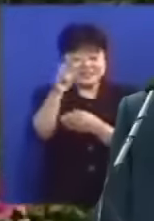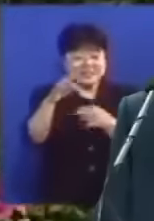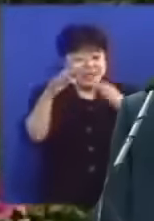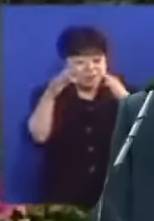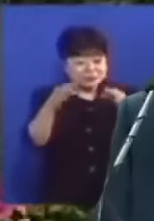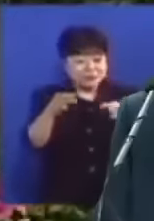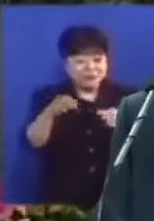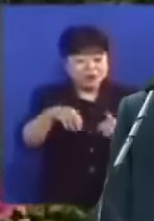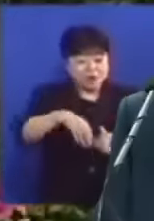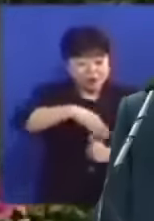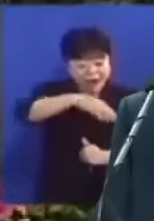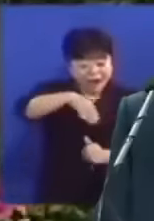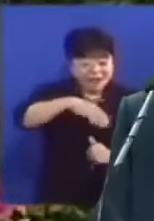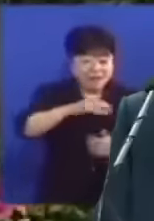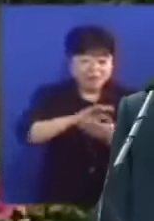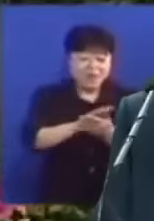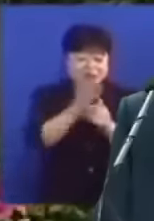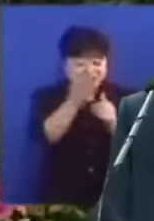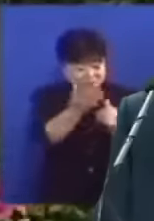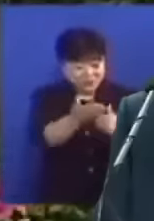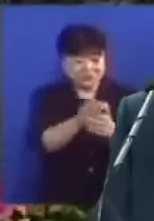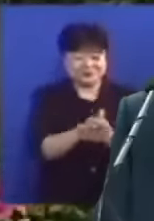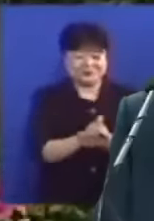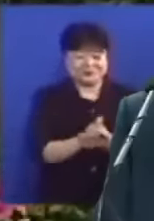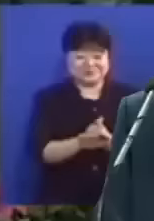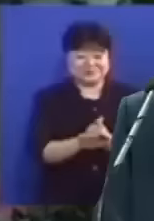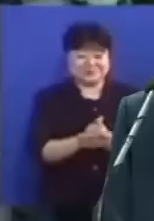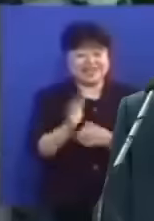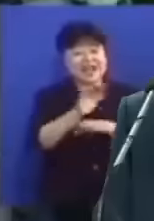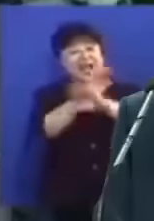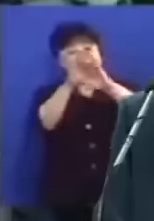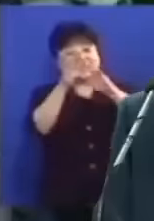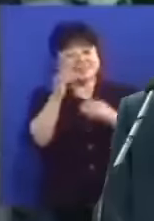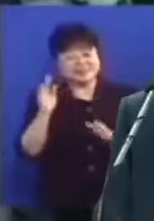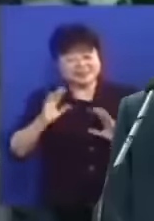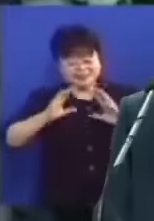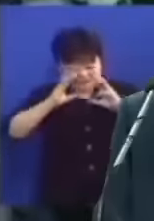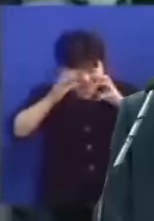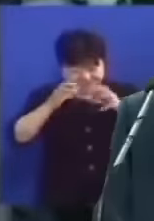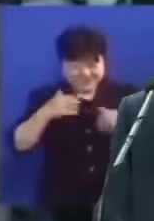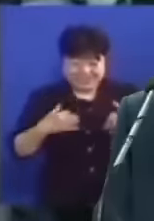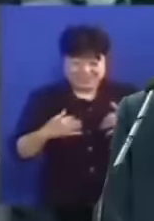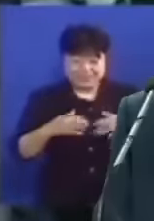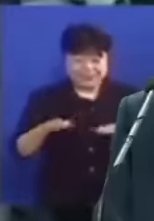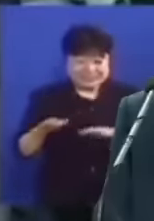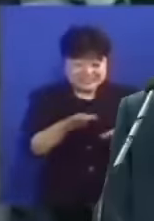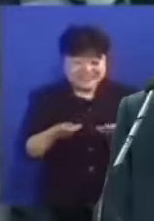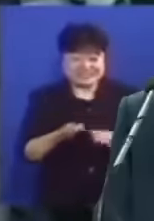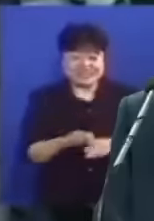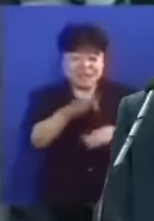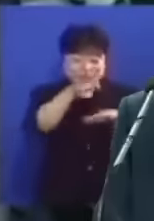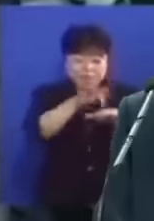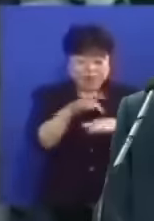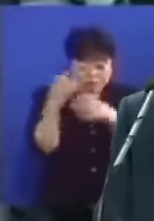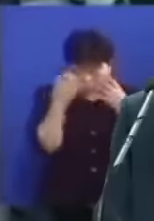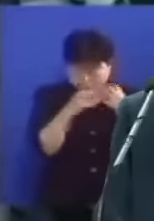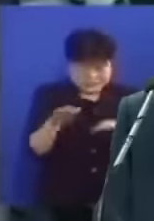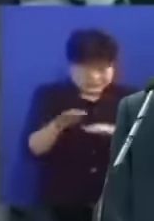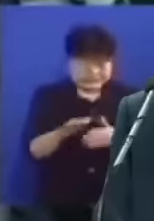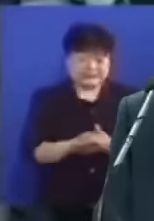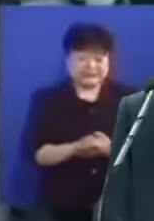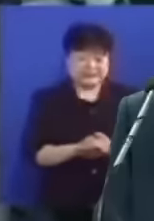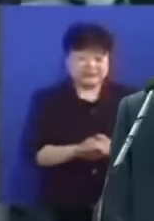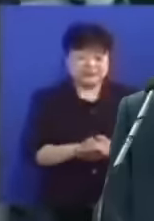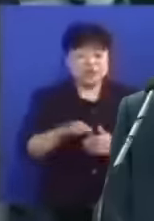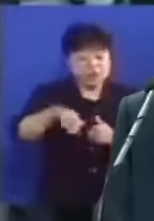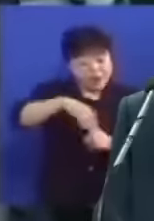찬양은 환경의 변화의 지인을 일으킵니다. 하늘에는 천국의 기쁨의 지인을, 마귀에게는 혼돈의 지인을,